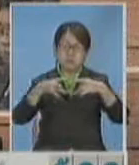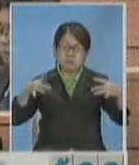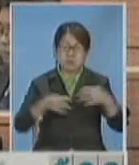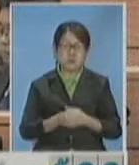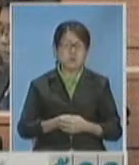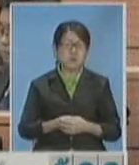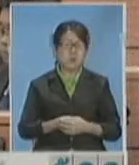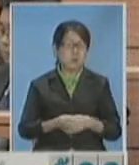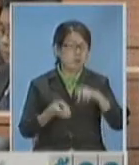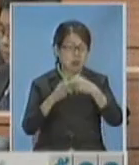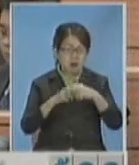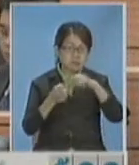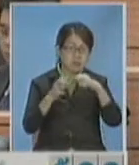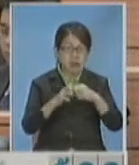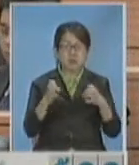ตีรวน